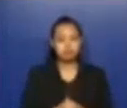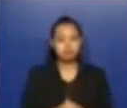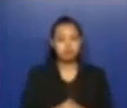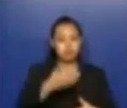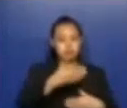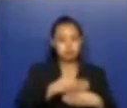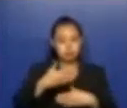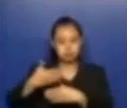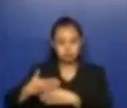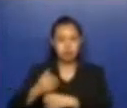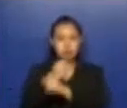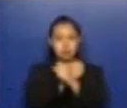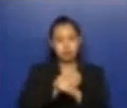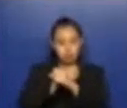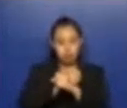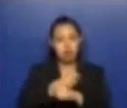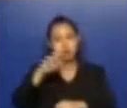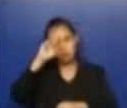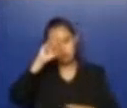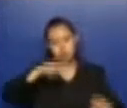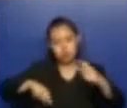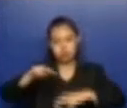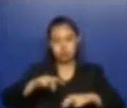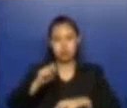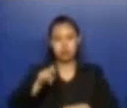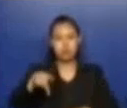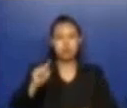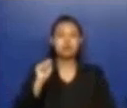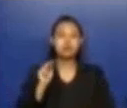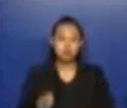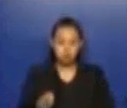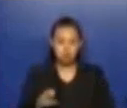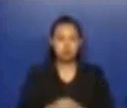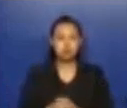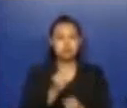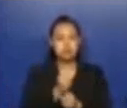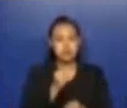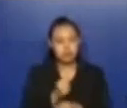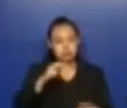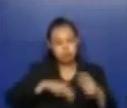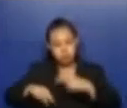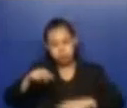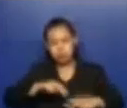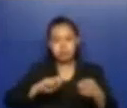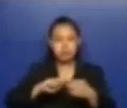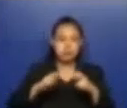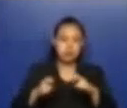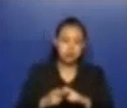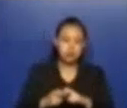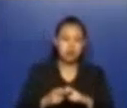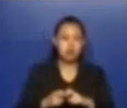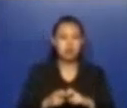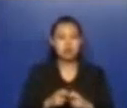งโดยปกติแล้วก็เป็นหน้าที่ขององค์กรปกครองส่วนท้องถิ่นที่จะต้องดูแลปัญหาทั้งวาตภั